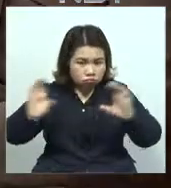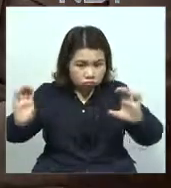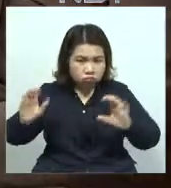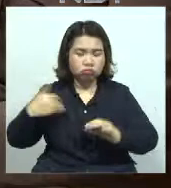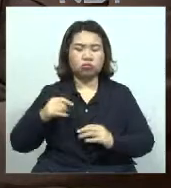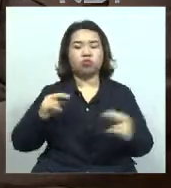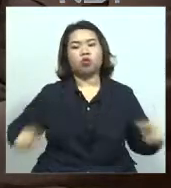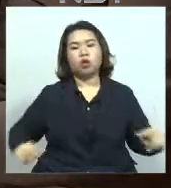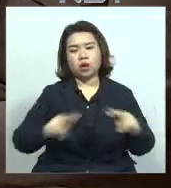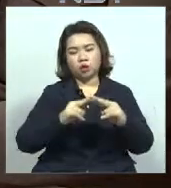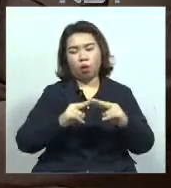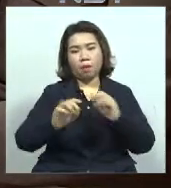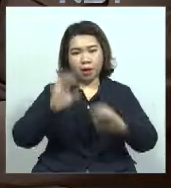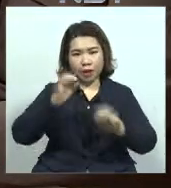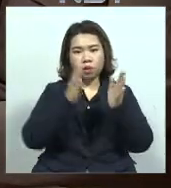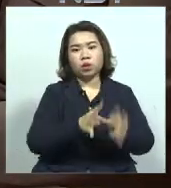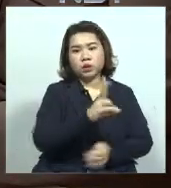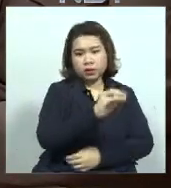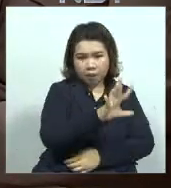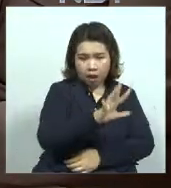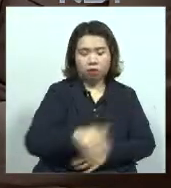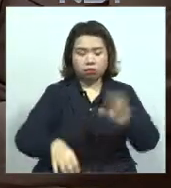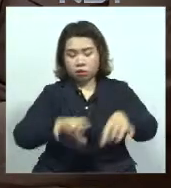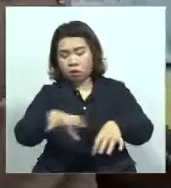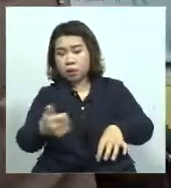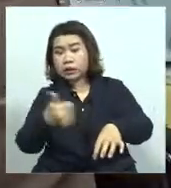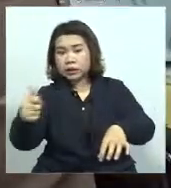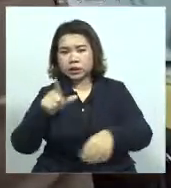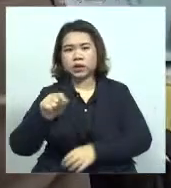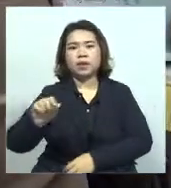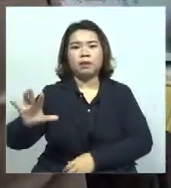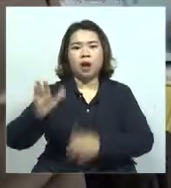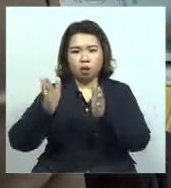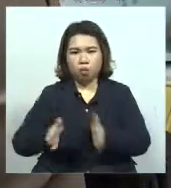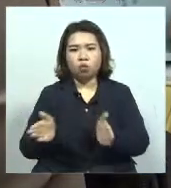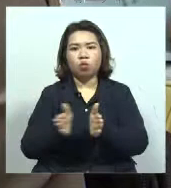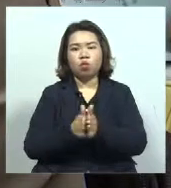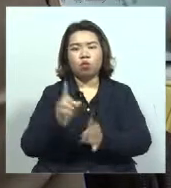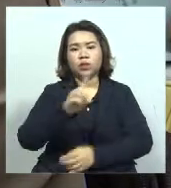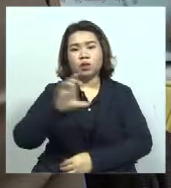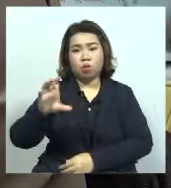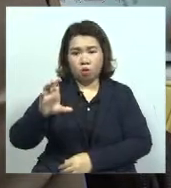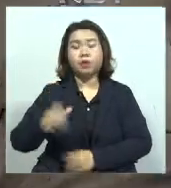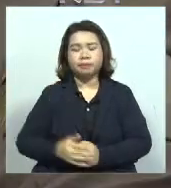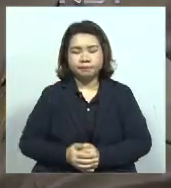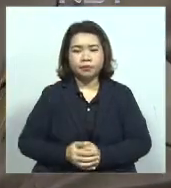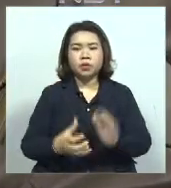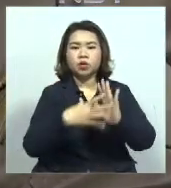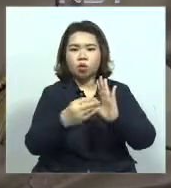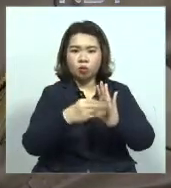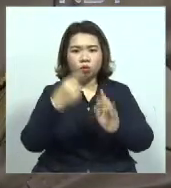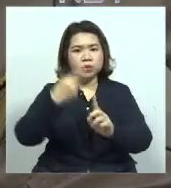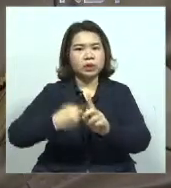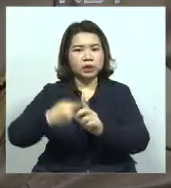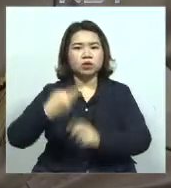มหาดไทยจำนวน75คนและจากหน่วยงานอื่น25คนรวม100คนฝึกอบรมระยะเวลา2